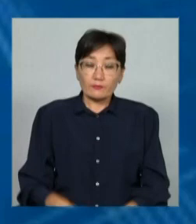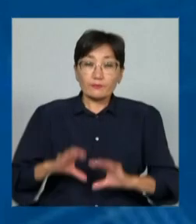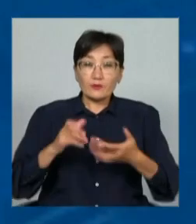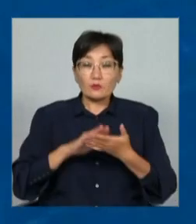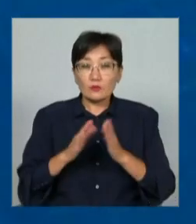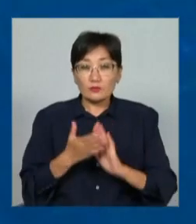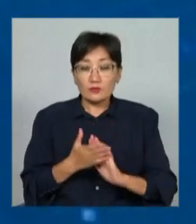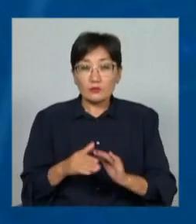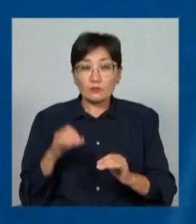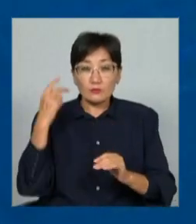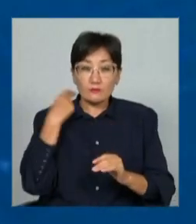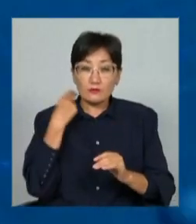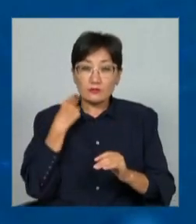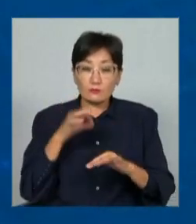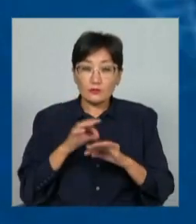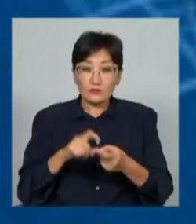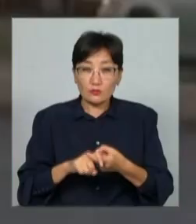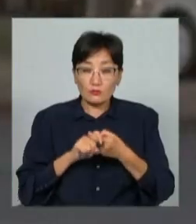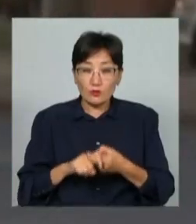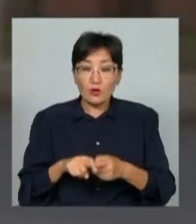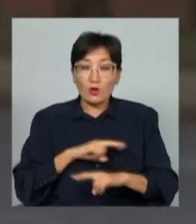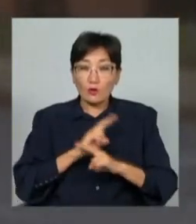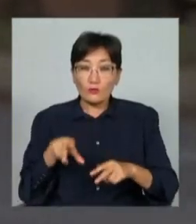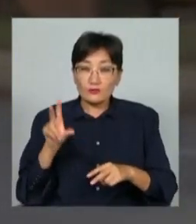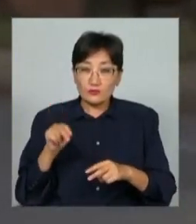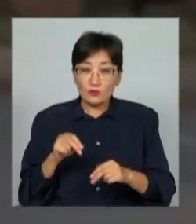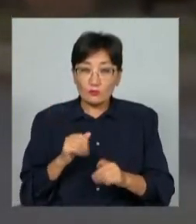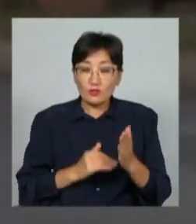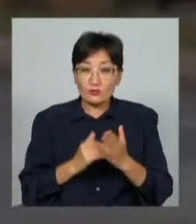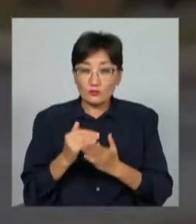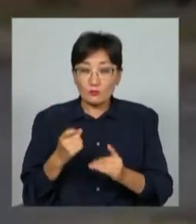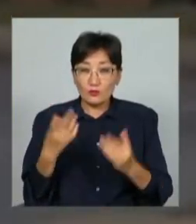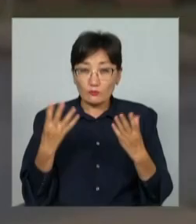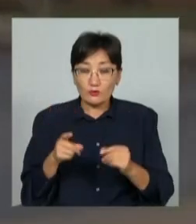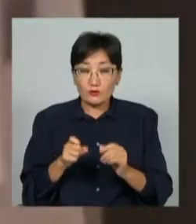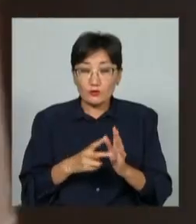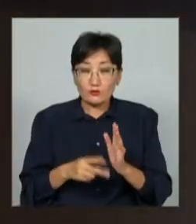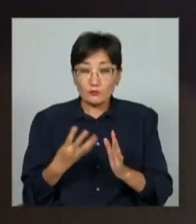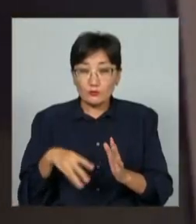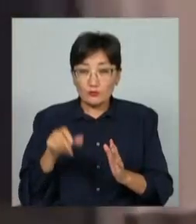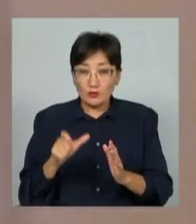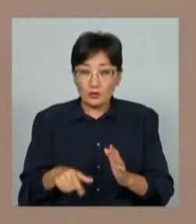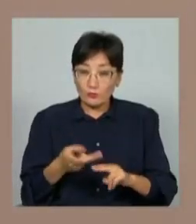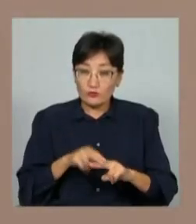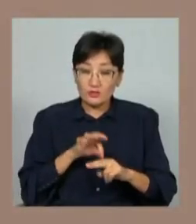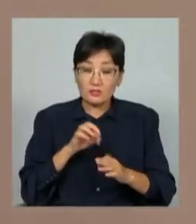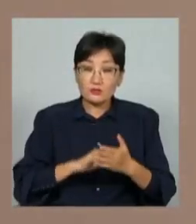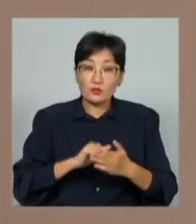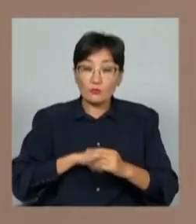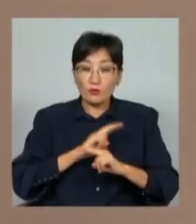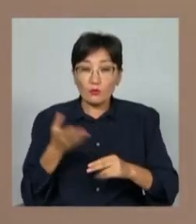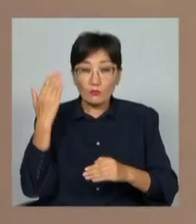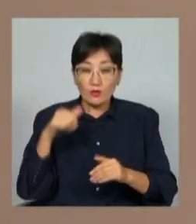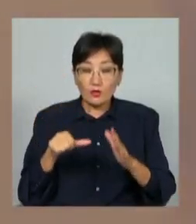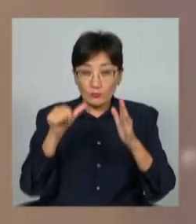Әлемдегі ахуал. Ұлыбританияда коронавирустан болатын өлім жетім көрсеткіші күрт өсті. Бір күнде 174 адам індеттің құрбаны болған. Бұл өткен